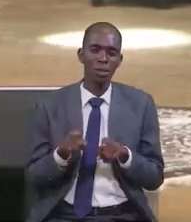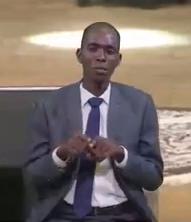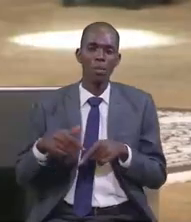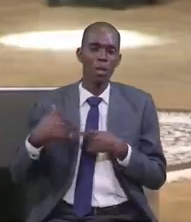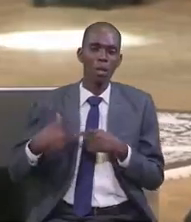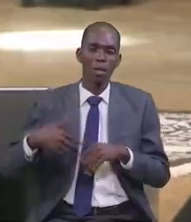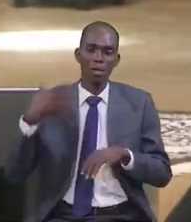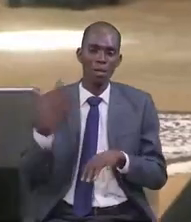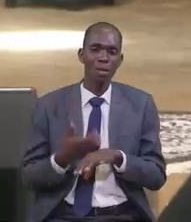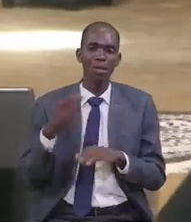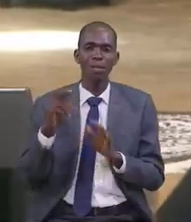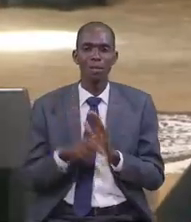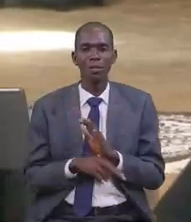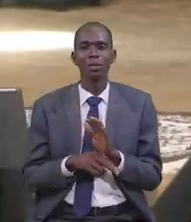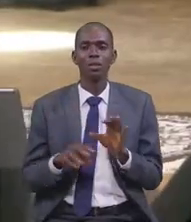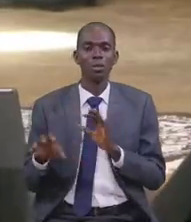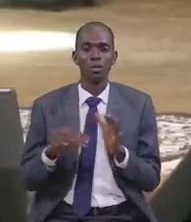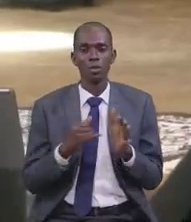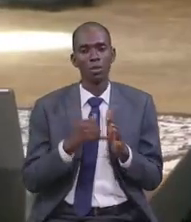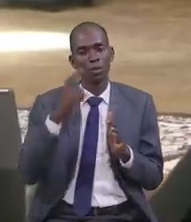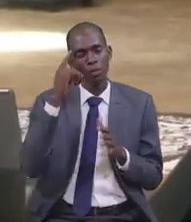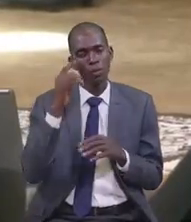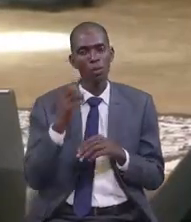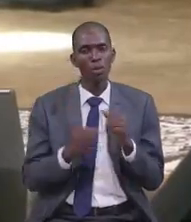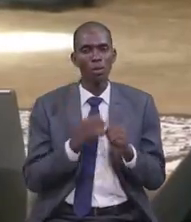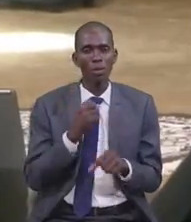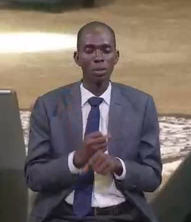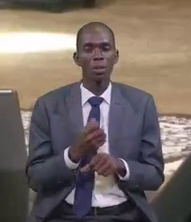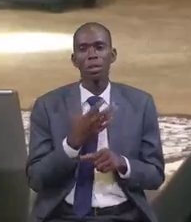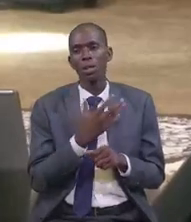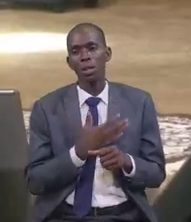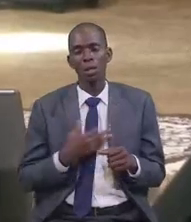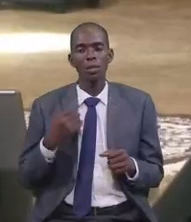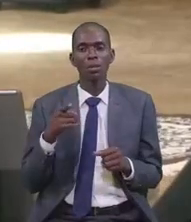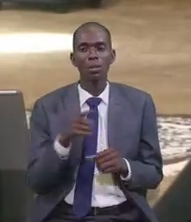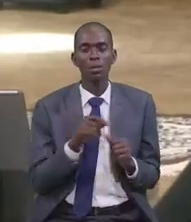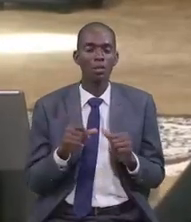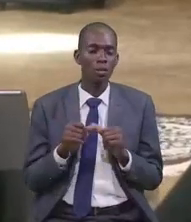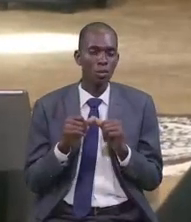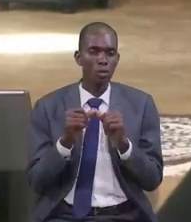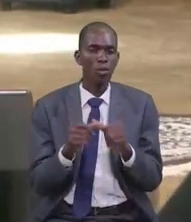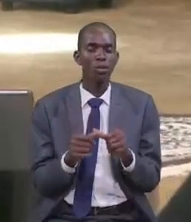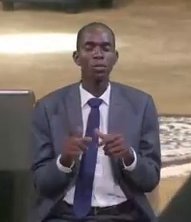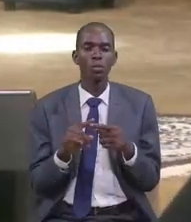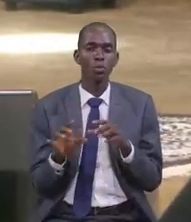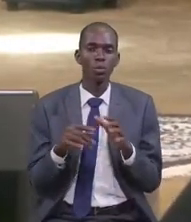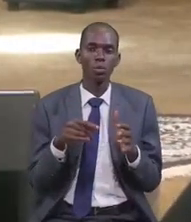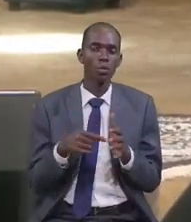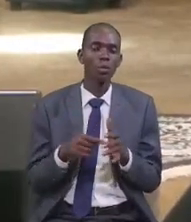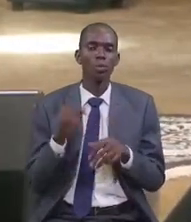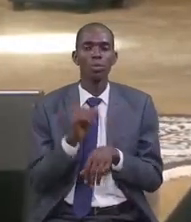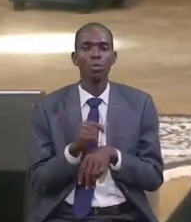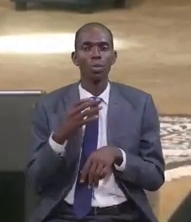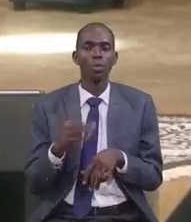cœur, ils le faisaient, ils l'ont fait depuis des années et habituellement, ils font l'œuvre de Dieu sans la grâce de Dieu